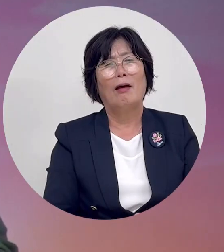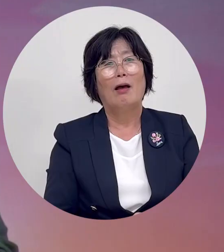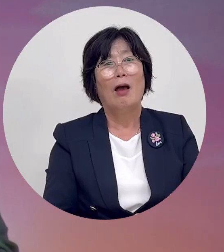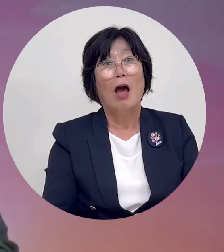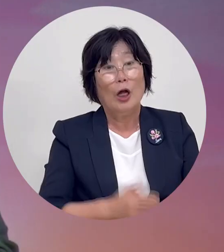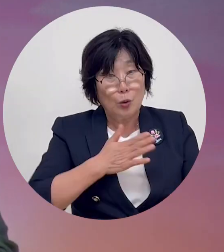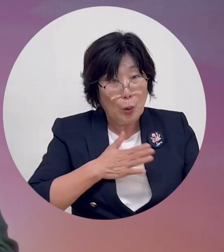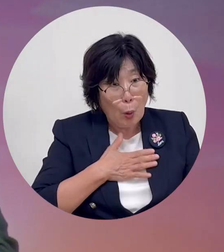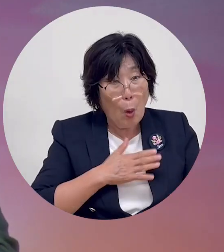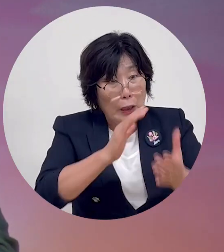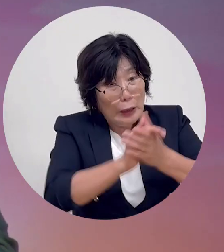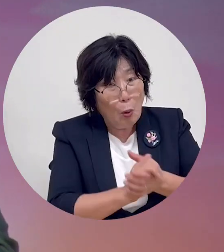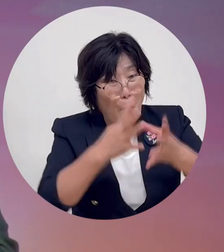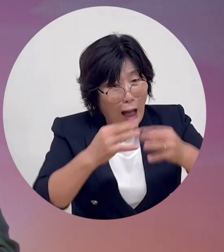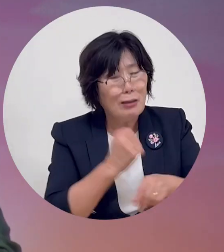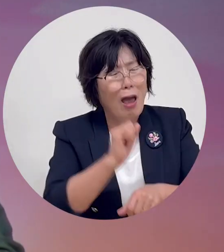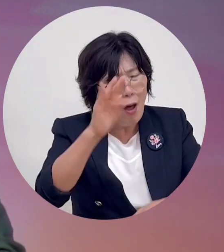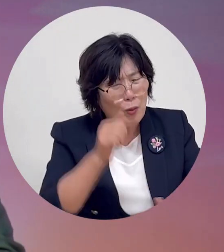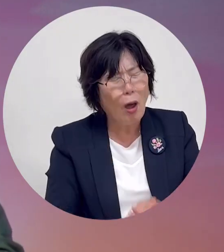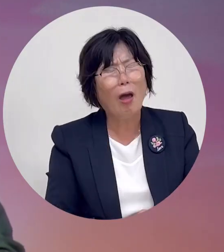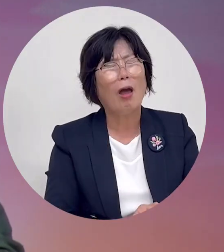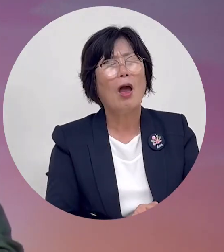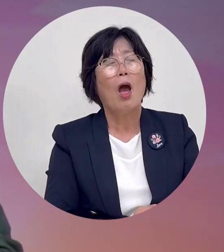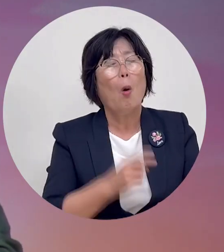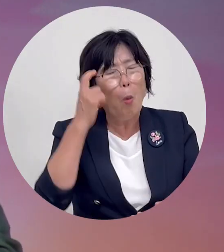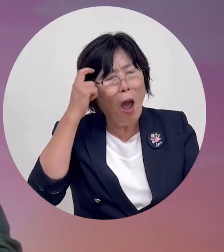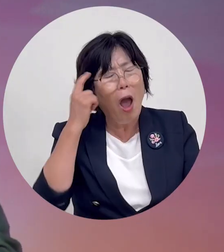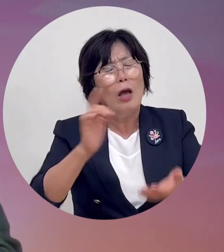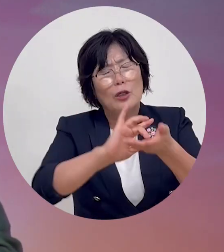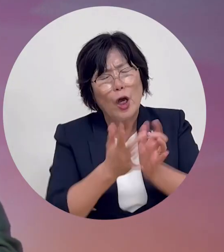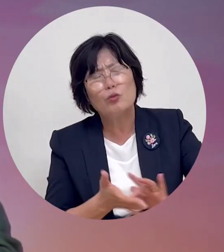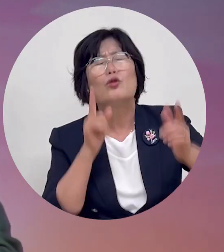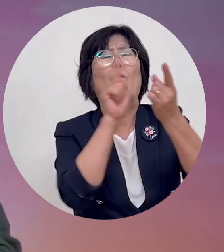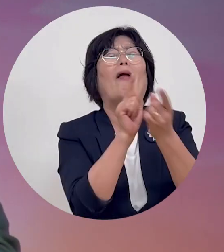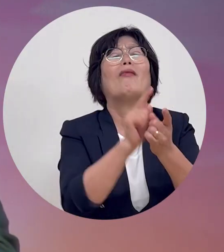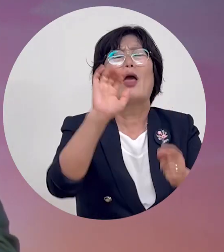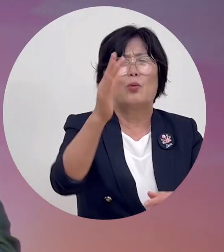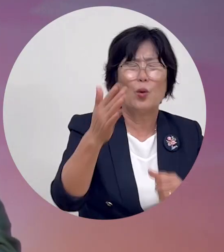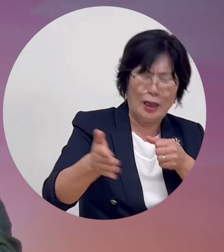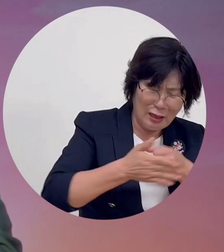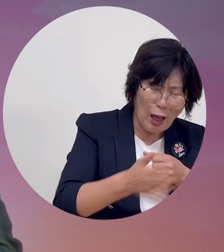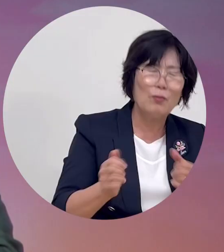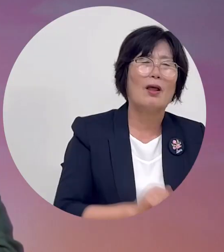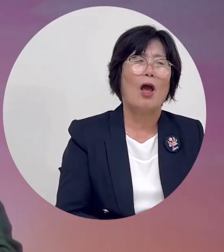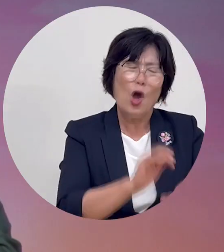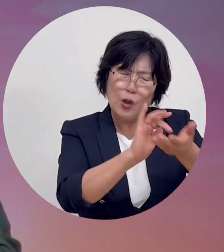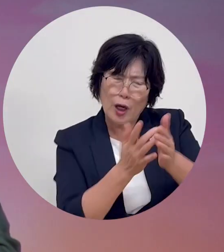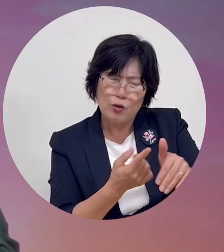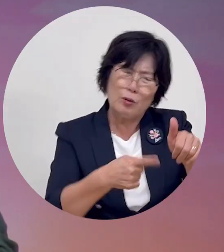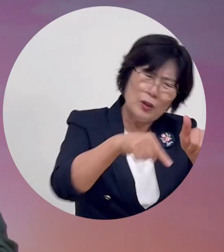되겠어요? 예, 이런 말씀과 기도에 제가 전무하려면 예수님의 의지하는